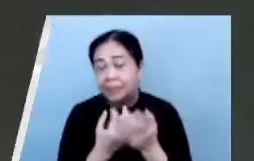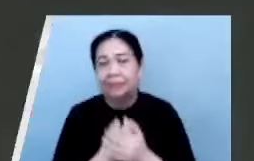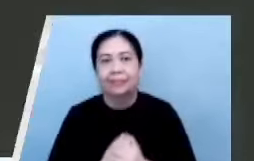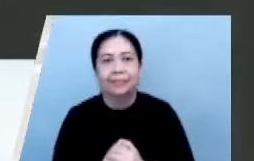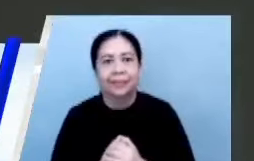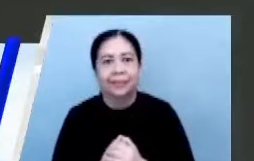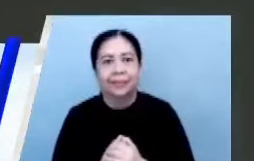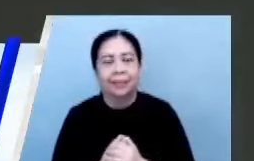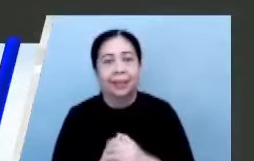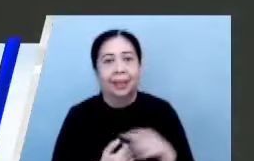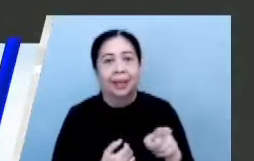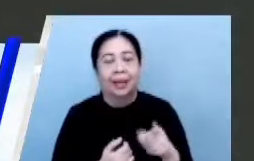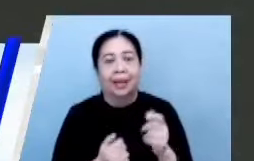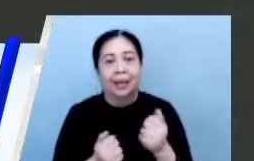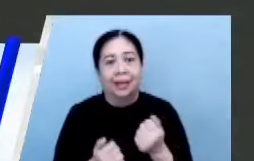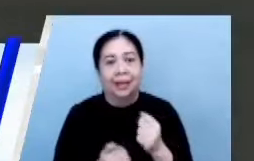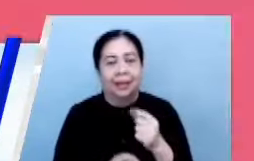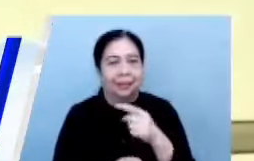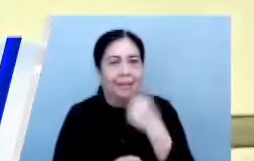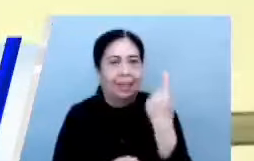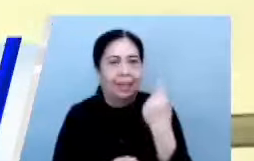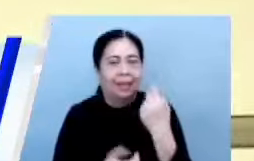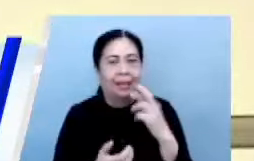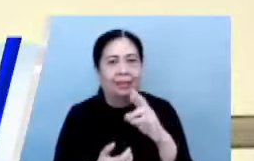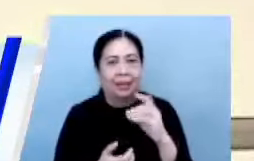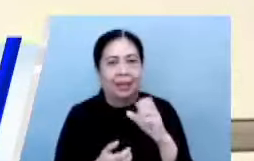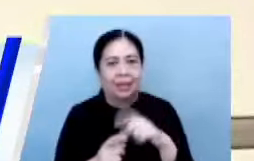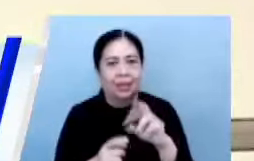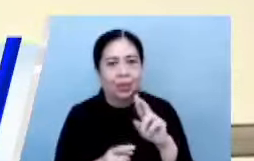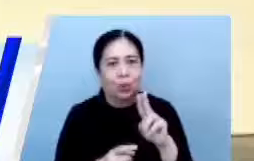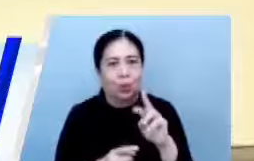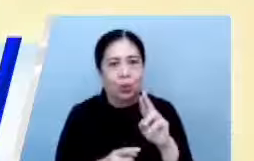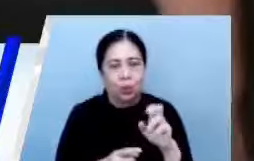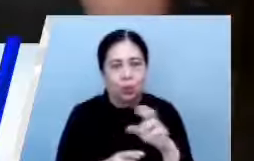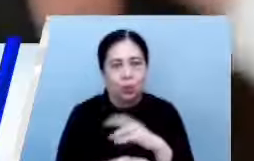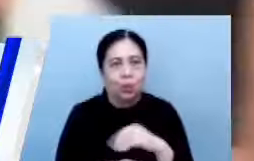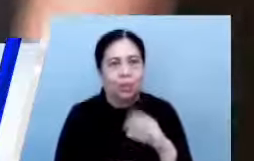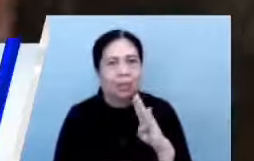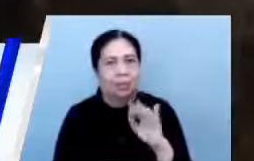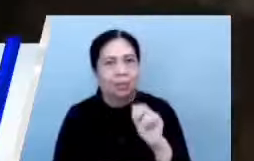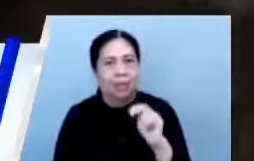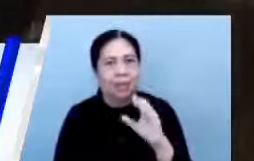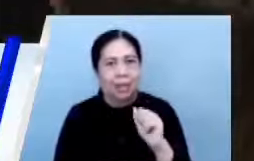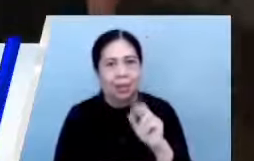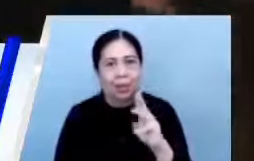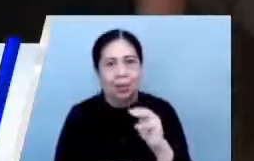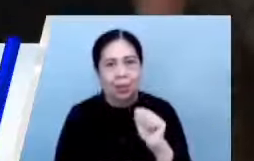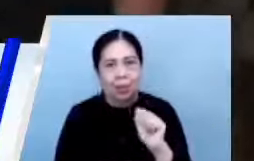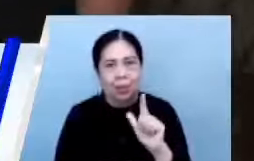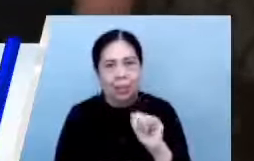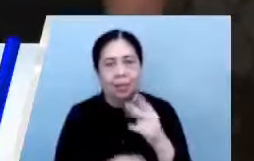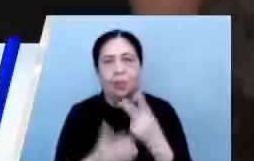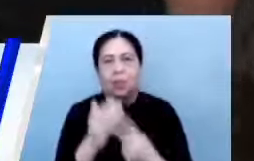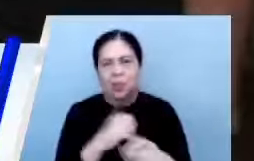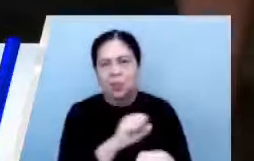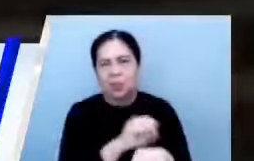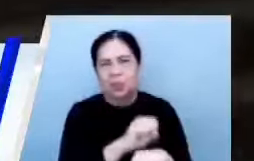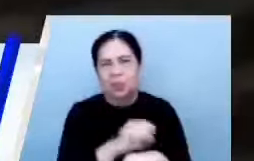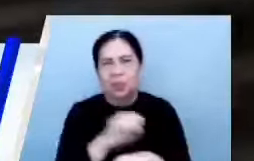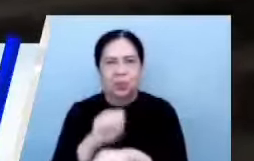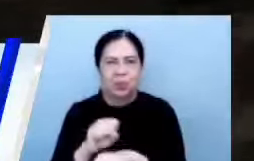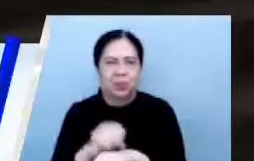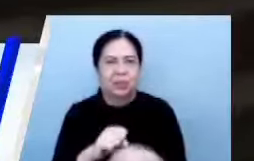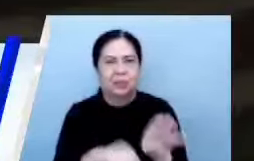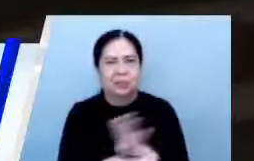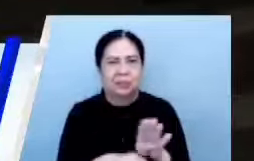sparkle couple na sina Black Rider star Rudo Madrid at Sangretera Bianca Umali. Pareho raw may trabaho noong Hearts Day.